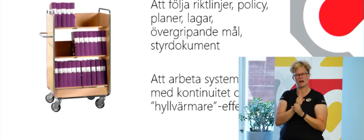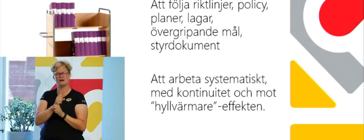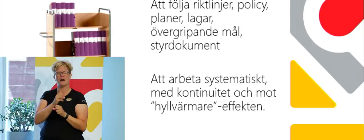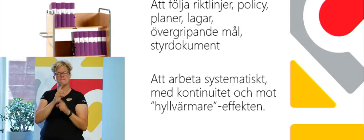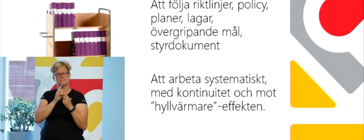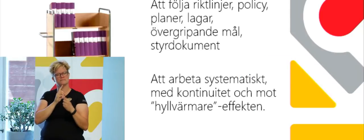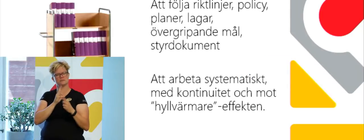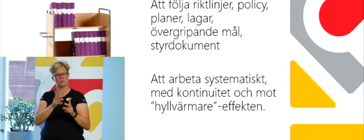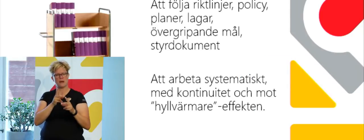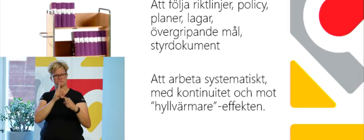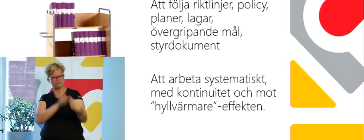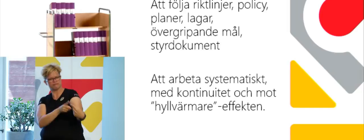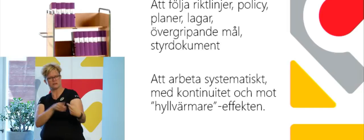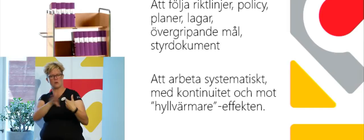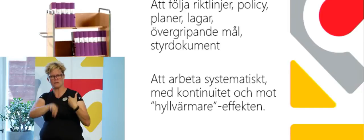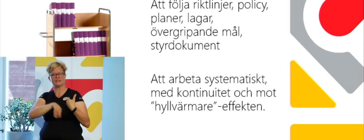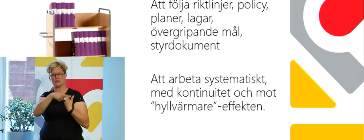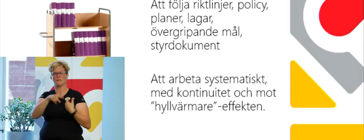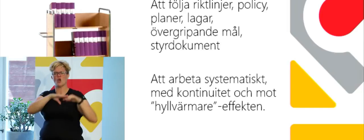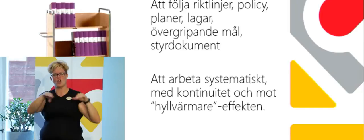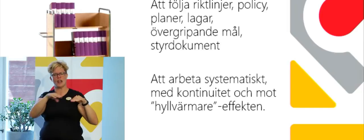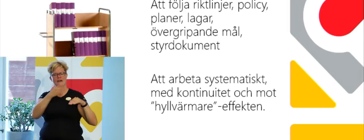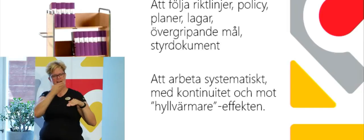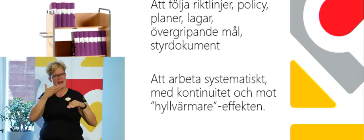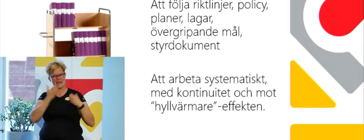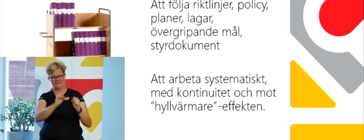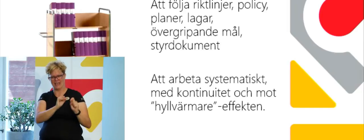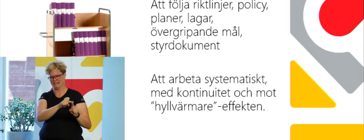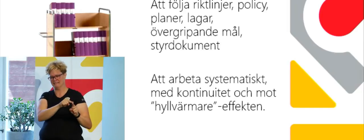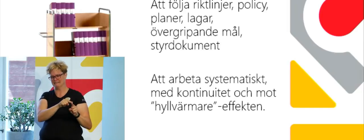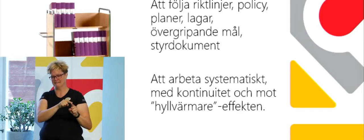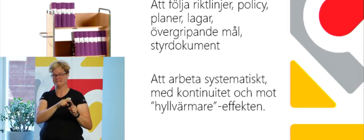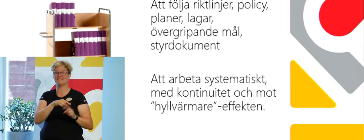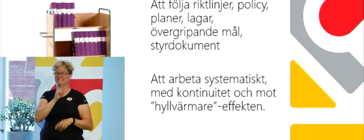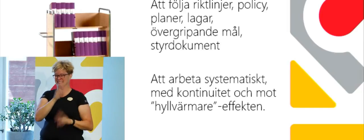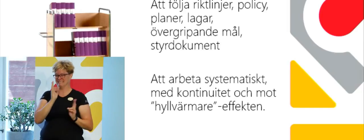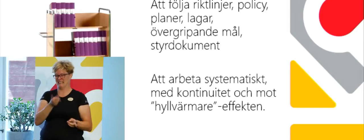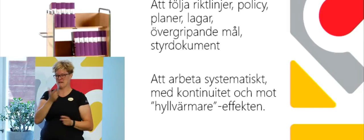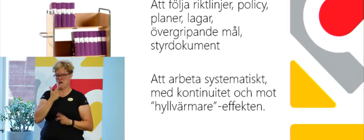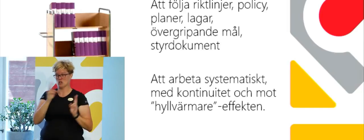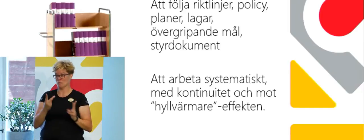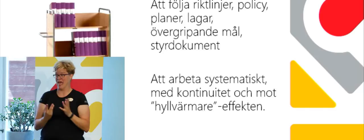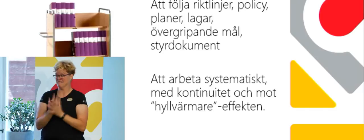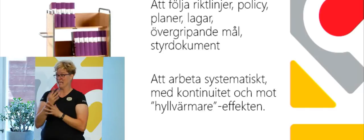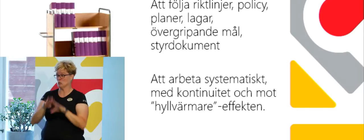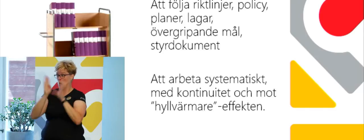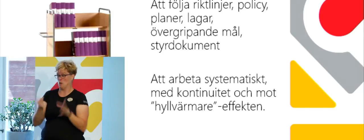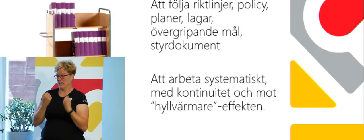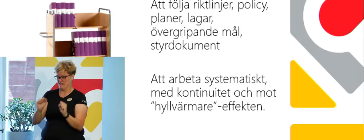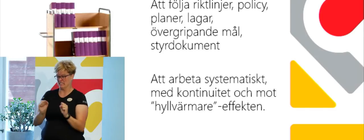hyllvärmeeffekten. För hyllvärmeeffekten är lika farlig som växthuseffekten.